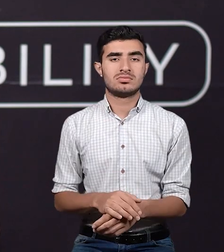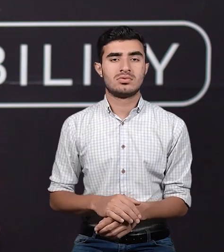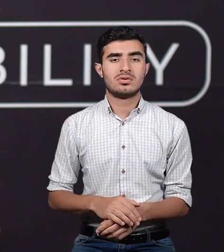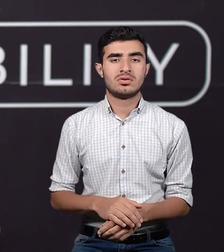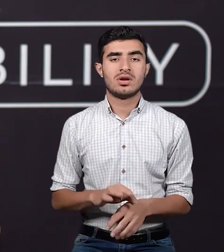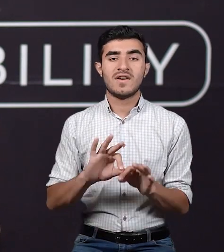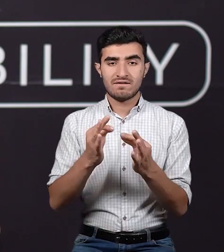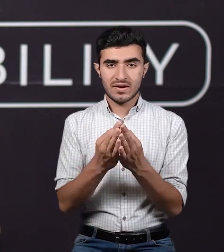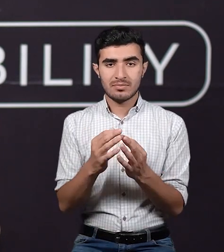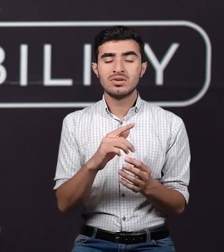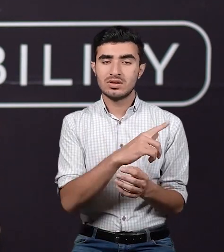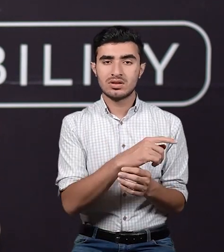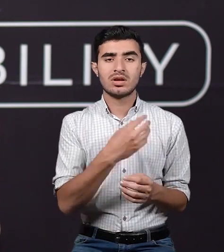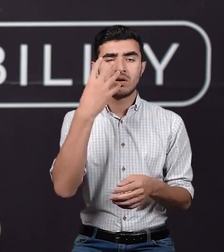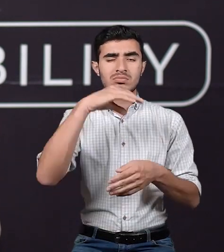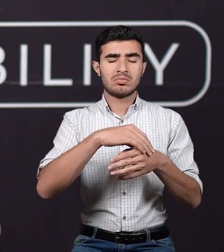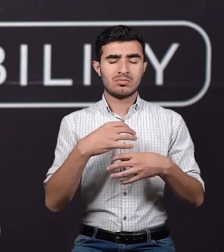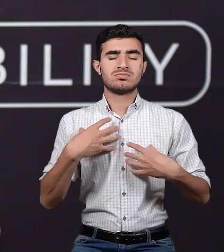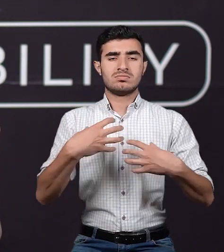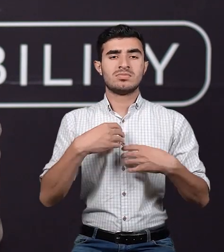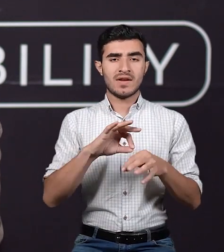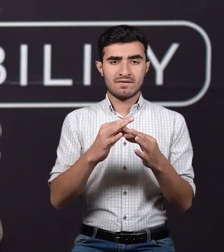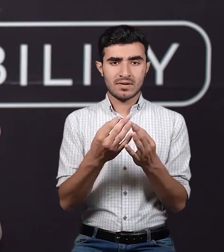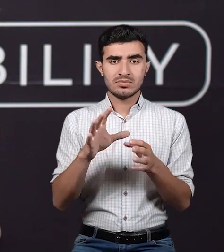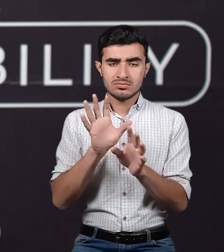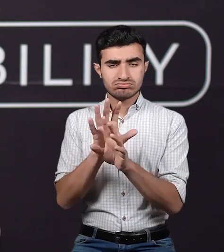دیا۔ کتنا